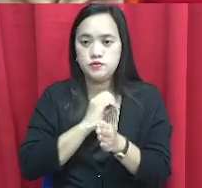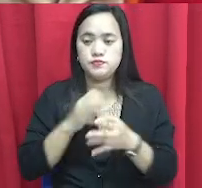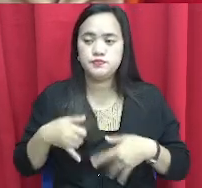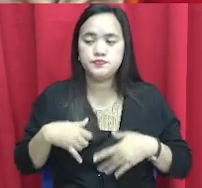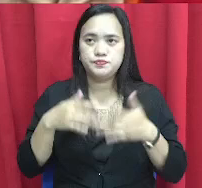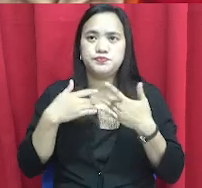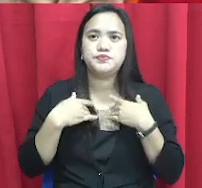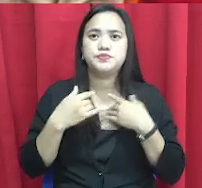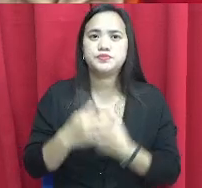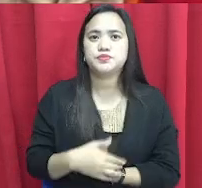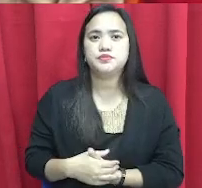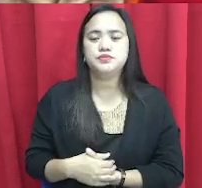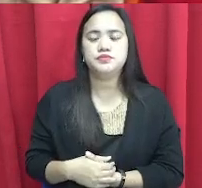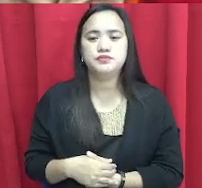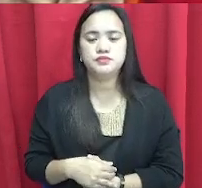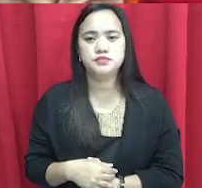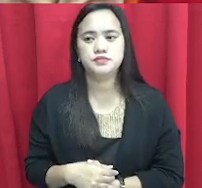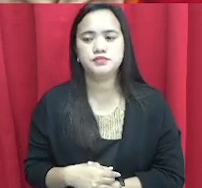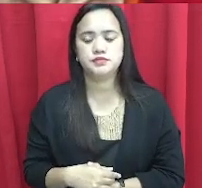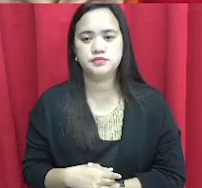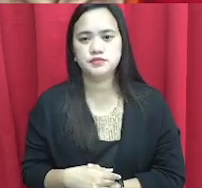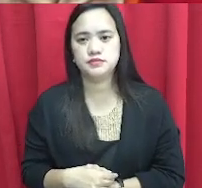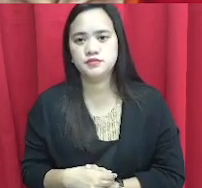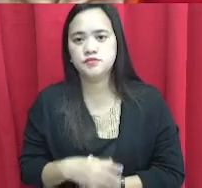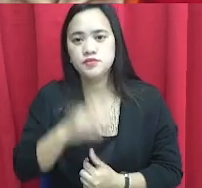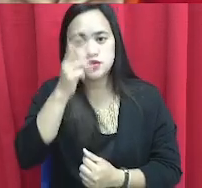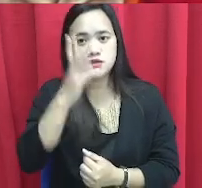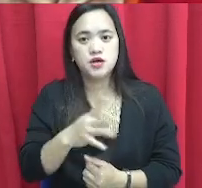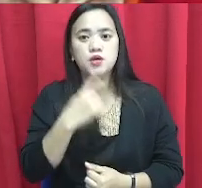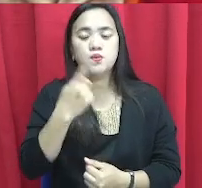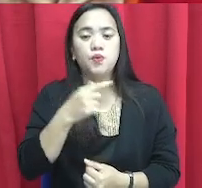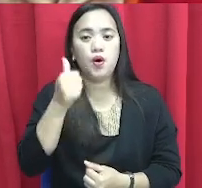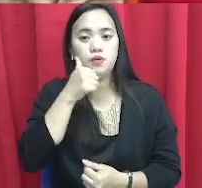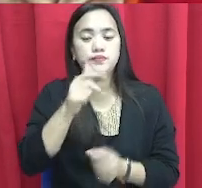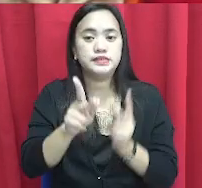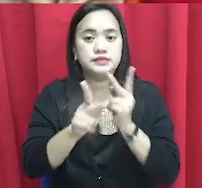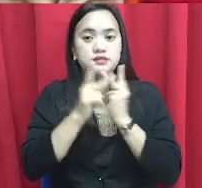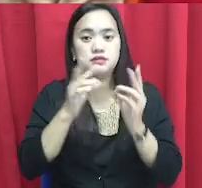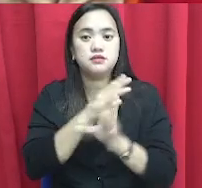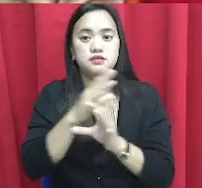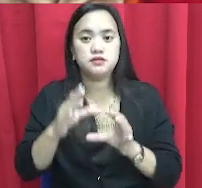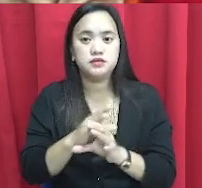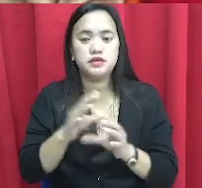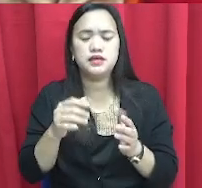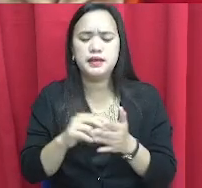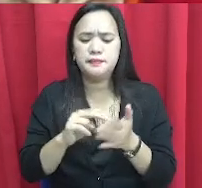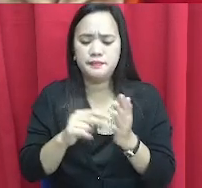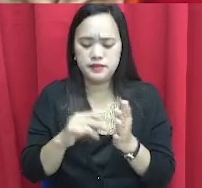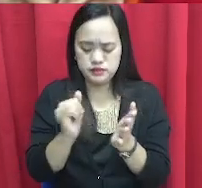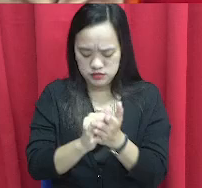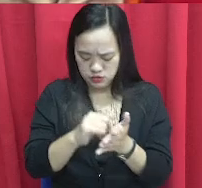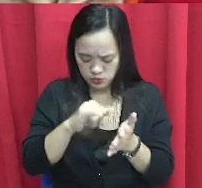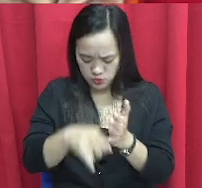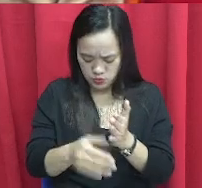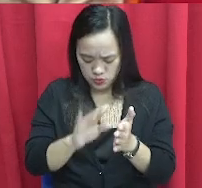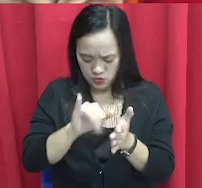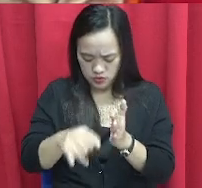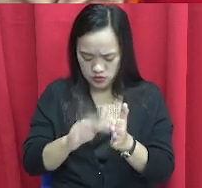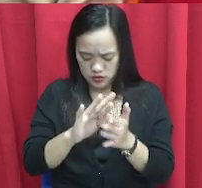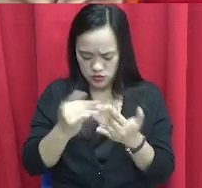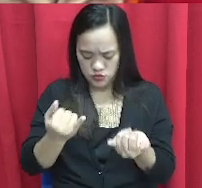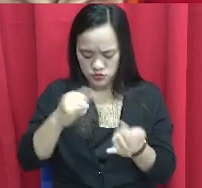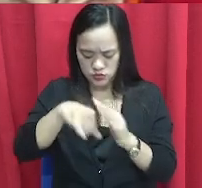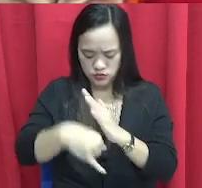asawa nak niyo po ikaw ang gagamitin ng Diyos ibig sabihin ikaw ay instrument lamang dapat maunawaan ng